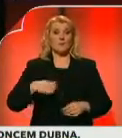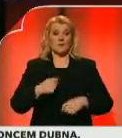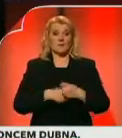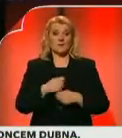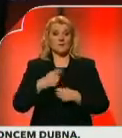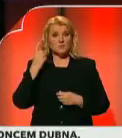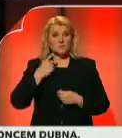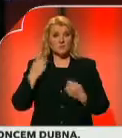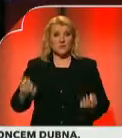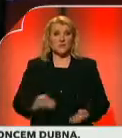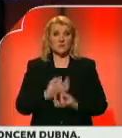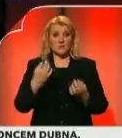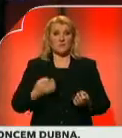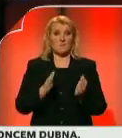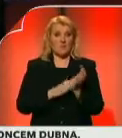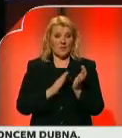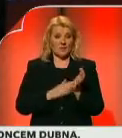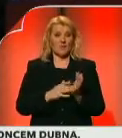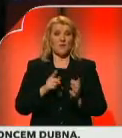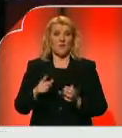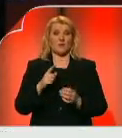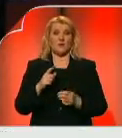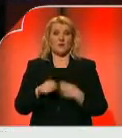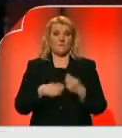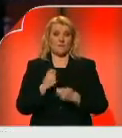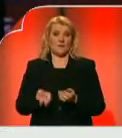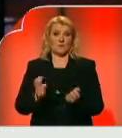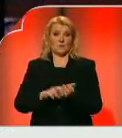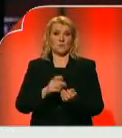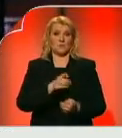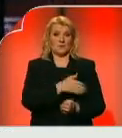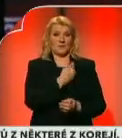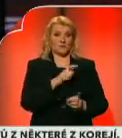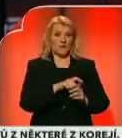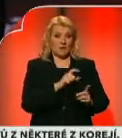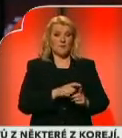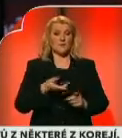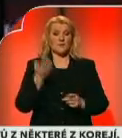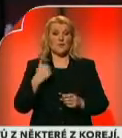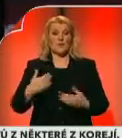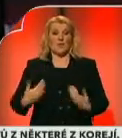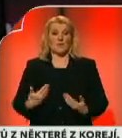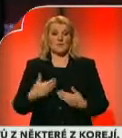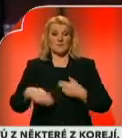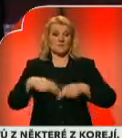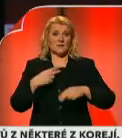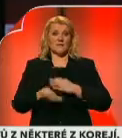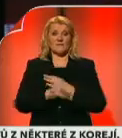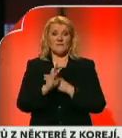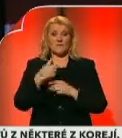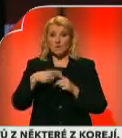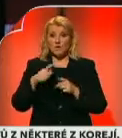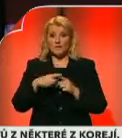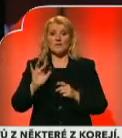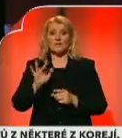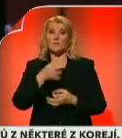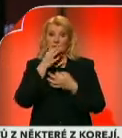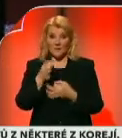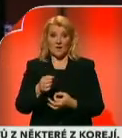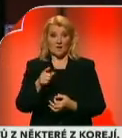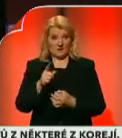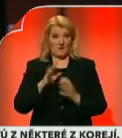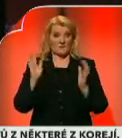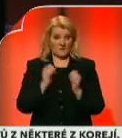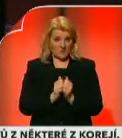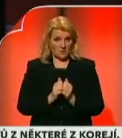sociálních věcí Ludmily Müllerové, která ve funkci nahradila Jaromíra Drábka, jsme se v interview letos 19. března zeptali, zda věří